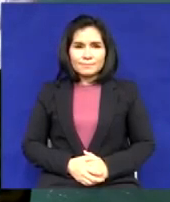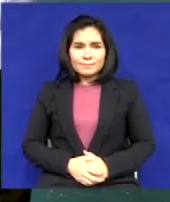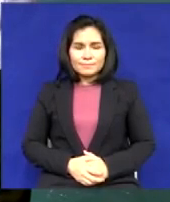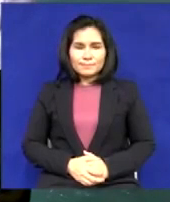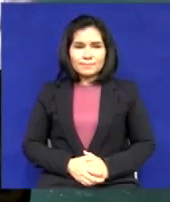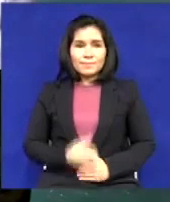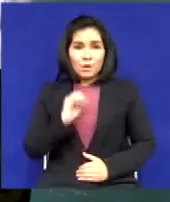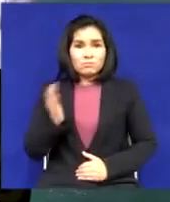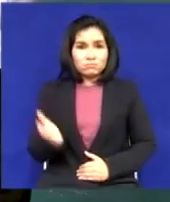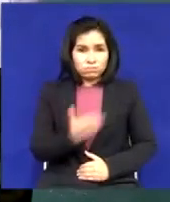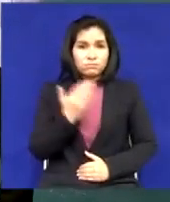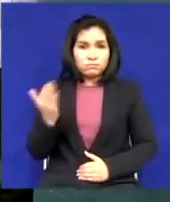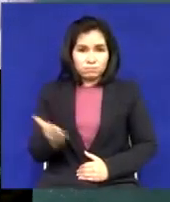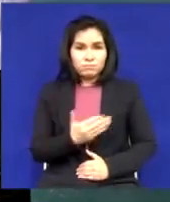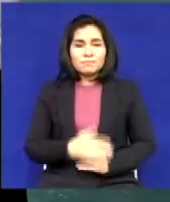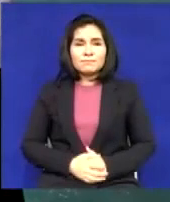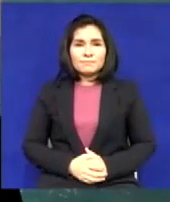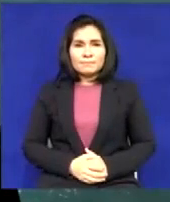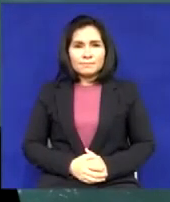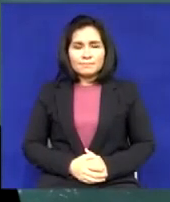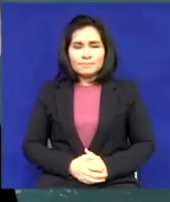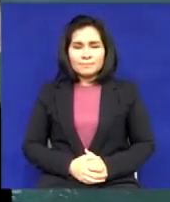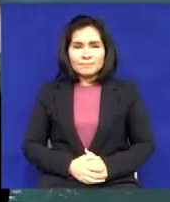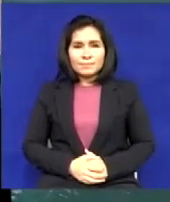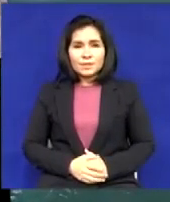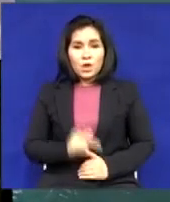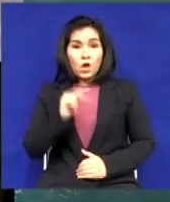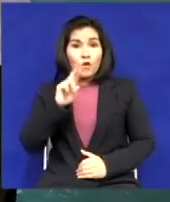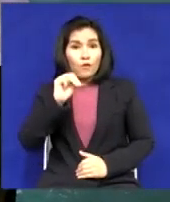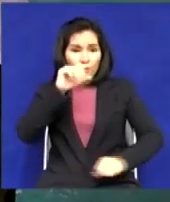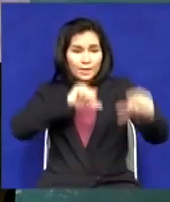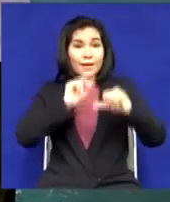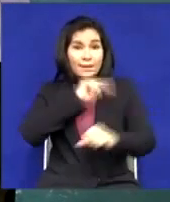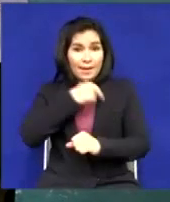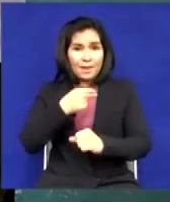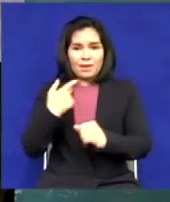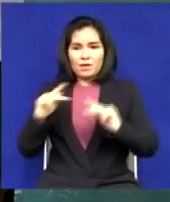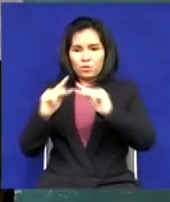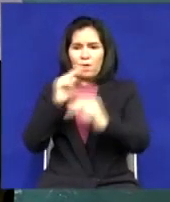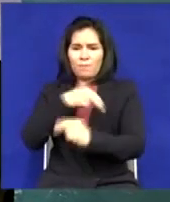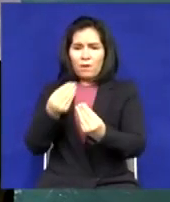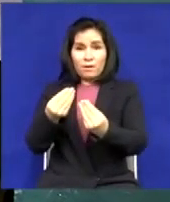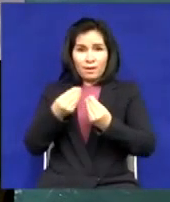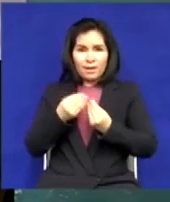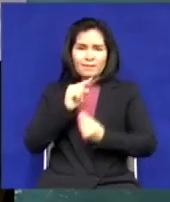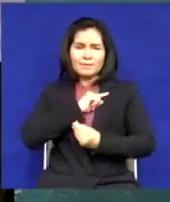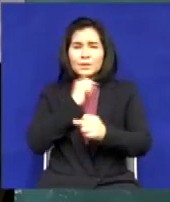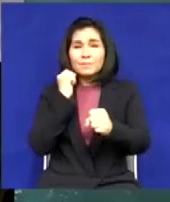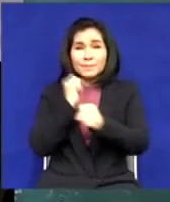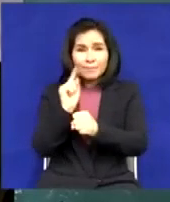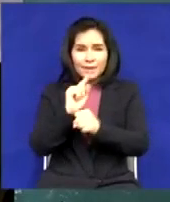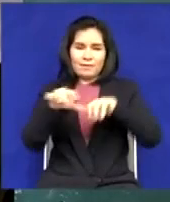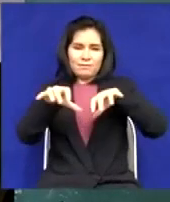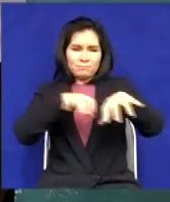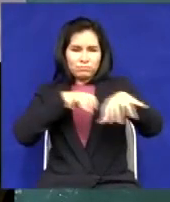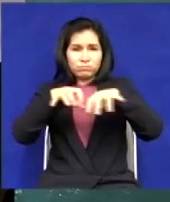ต่อเลยครับครับนอกจากนี้นะครับทางกรมวิชาการแพทย์ได้รับมอบหมายจากกระทรวงสาธารณสุขโดยท่านปลัดให้บริหารจัด